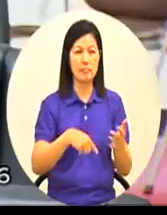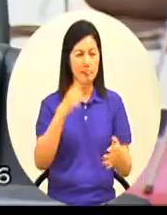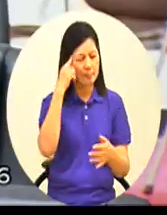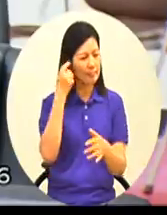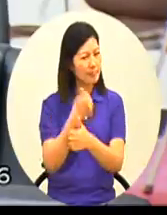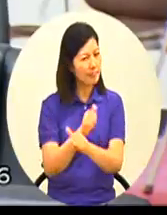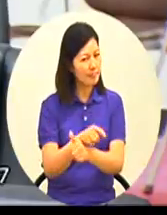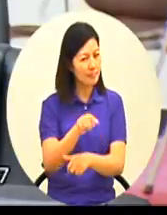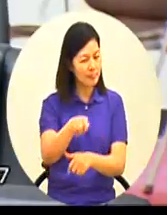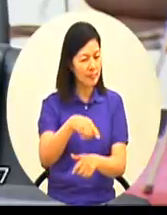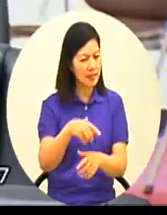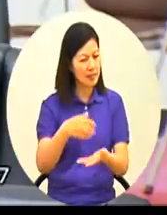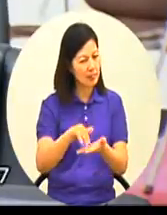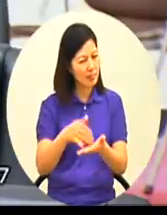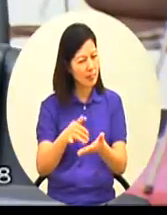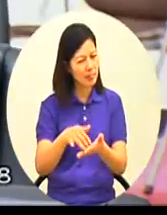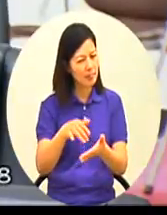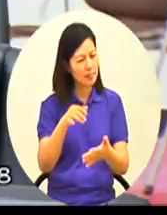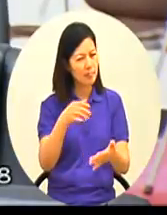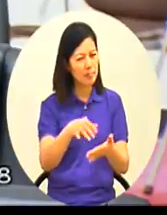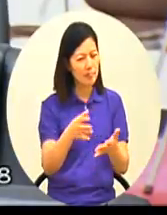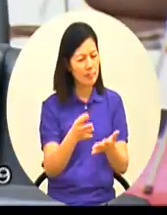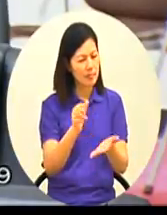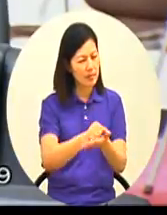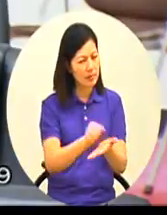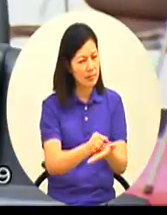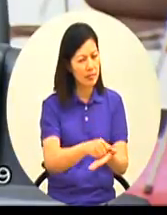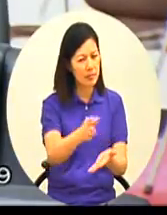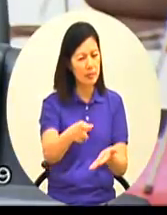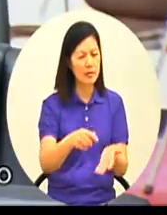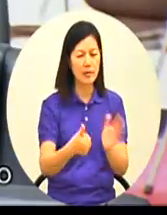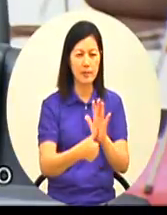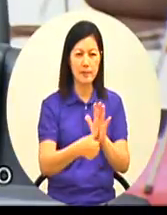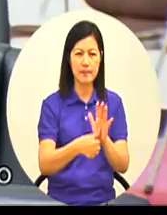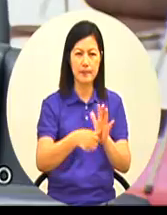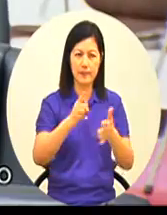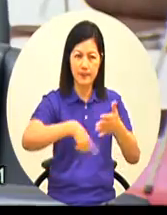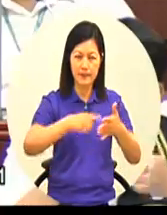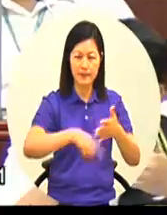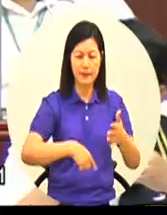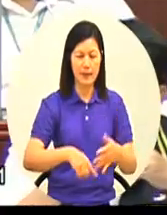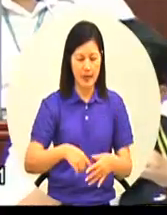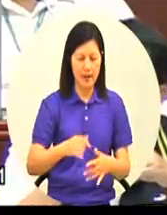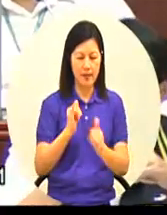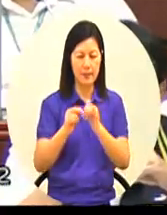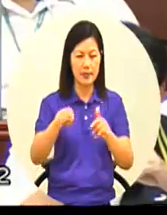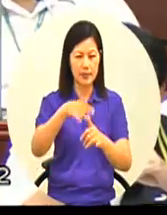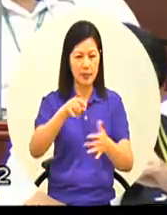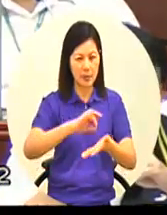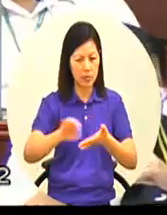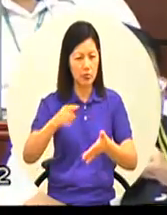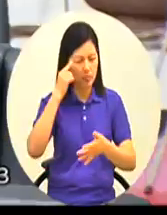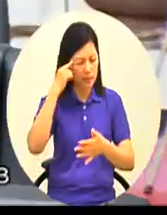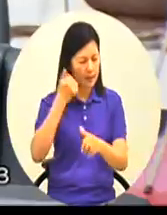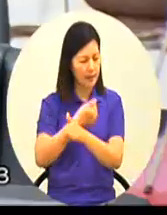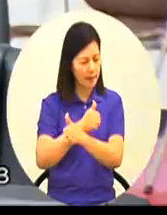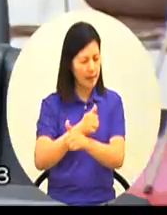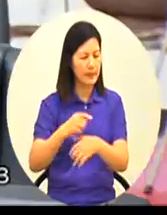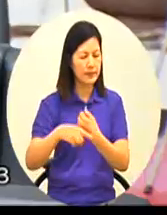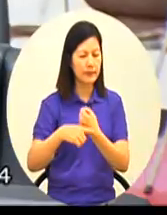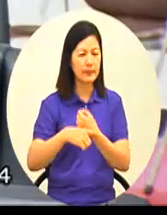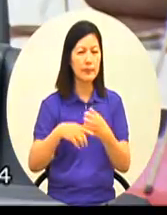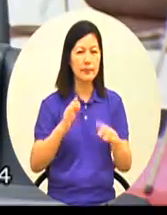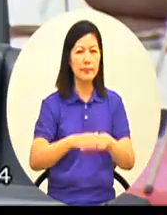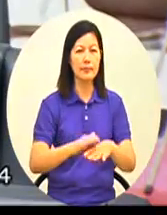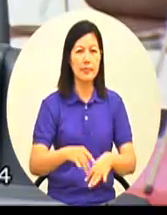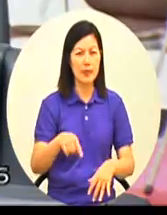怎么样编列让我们的民众好记又容易辨别？ 啊，我们会站在民众使用者的立场来思考这个问题。 好，这个问题我们